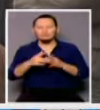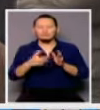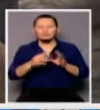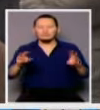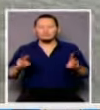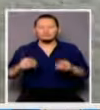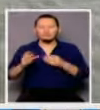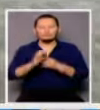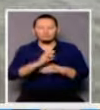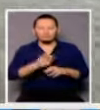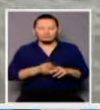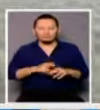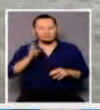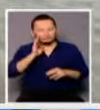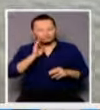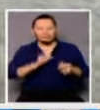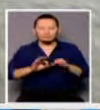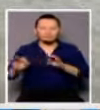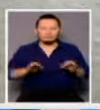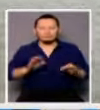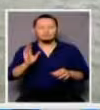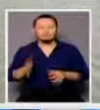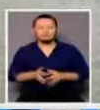бөлінсе, біздер суды жүргіземіз деді.